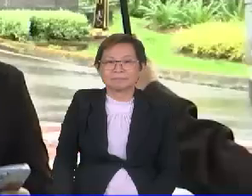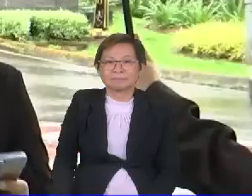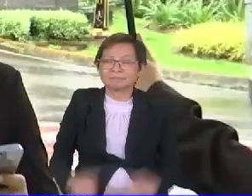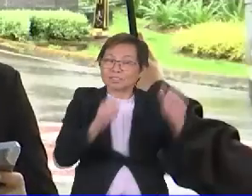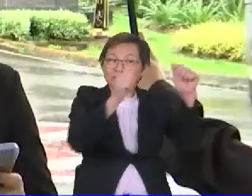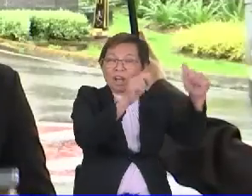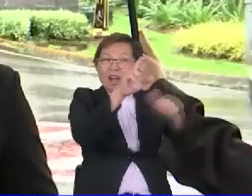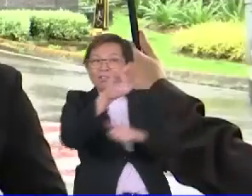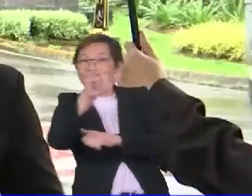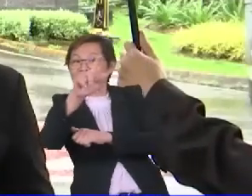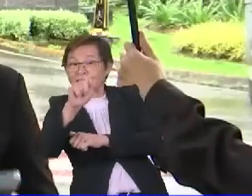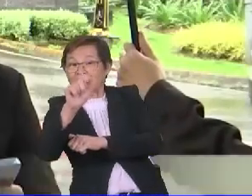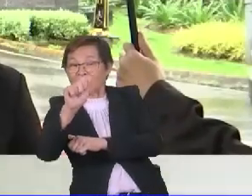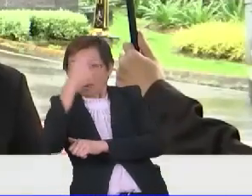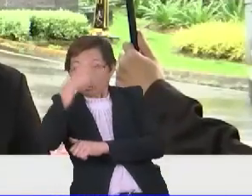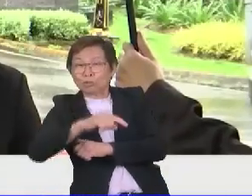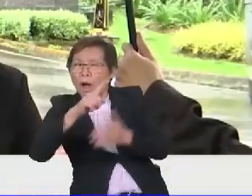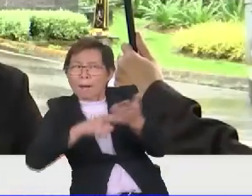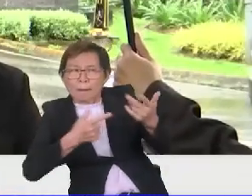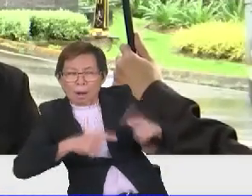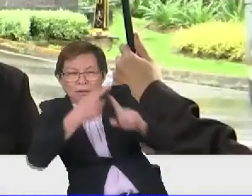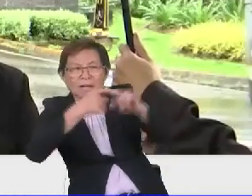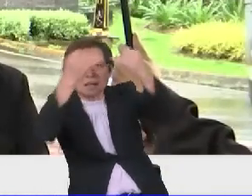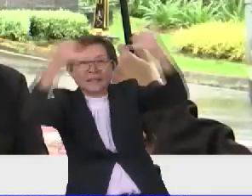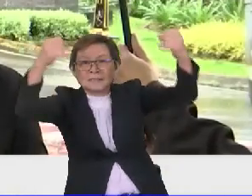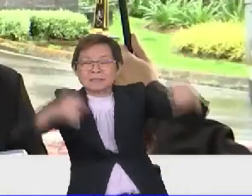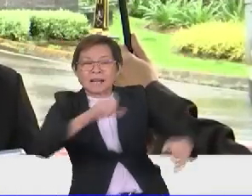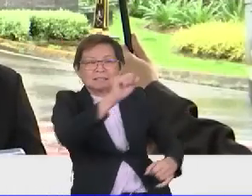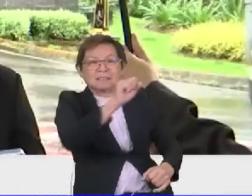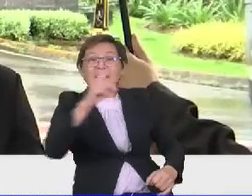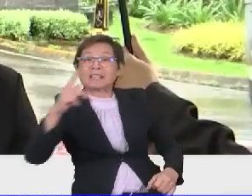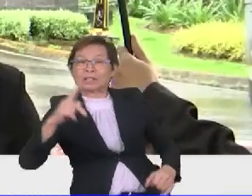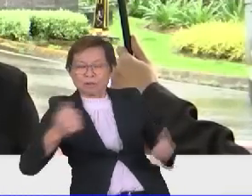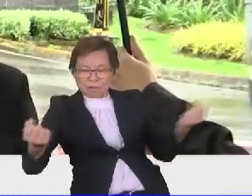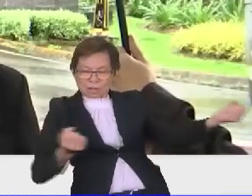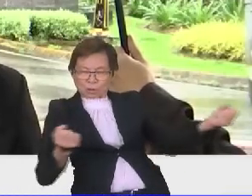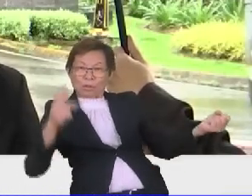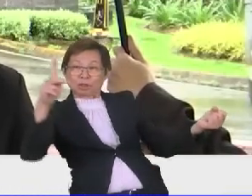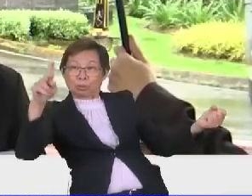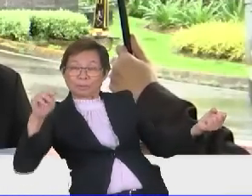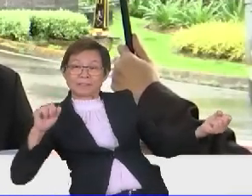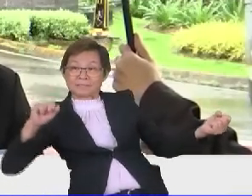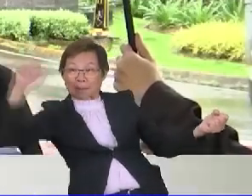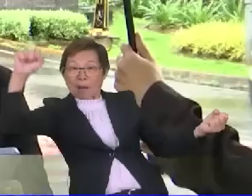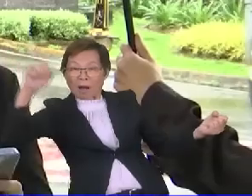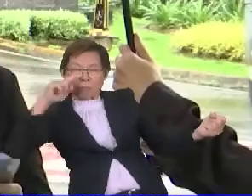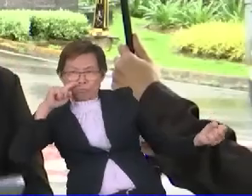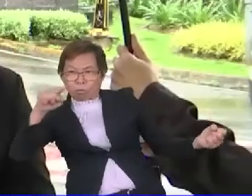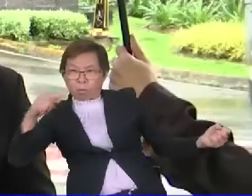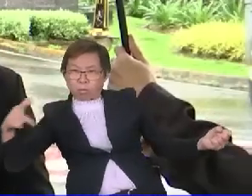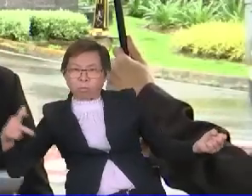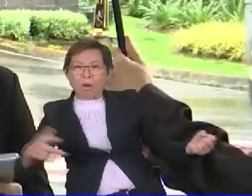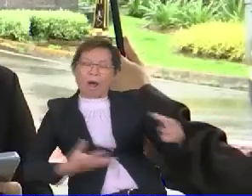baik Rita untuk perkembangan terkini dari istana seri Kinabalu kendaraan ketua menteri Sabah dilihat telah bergerak